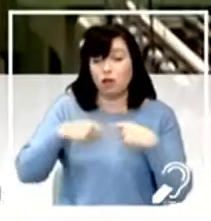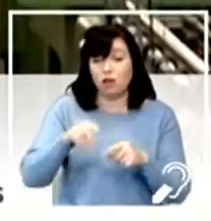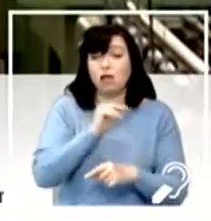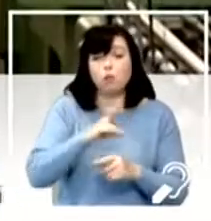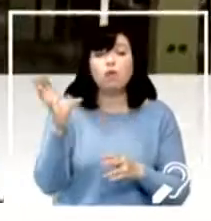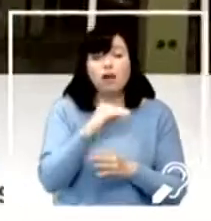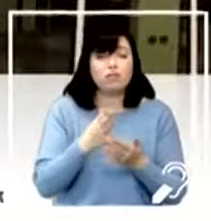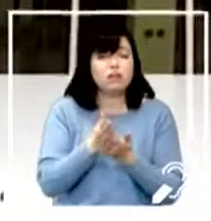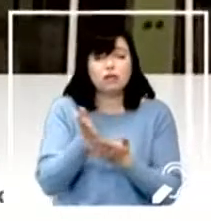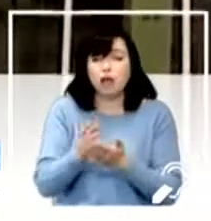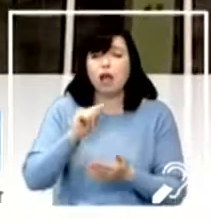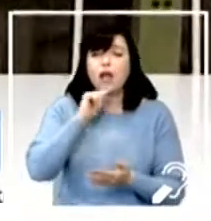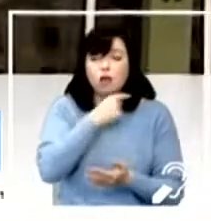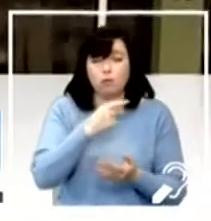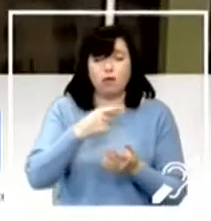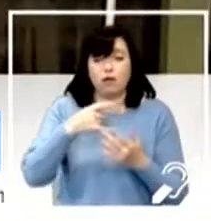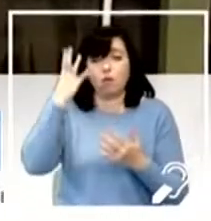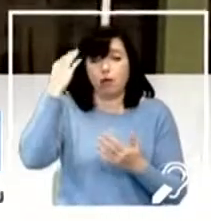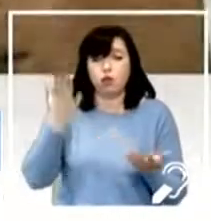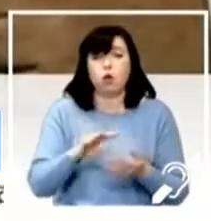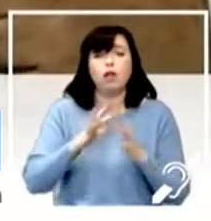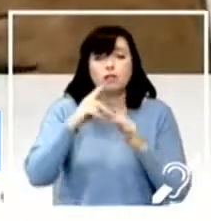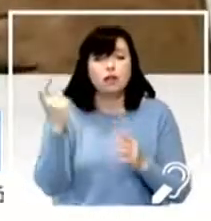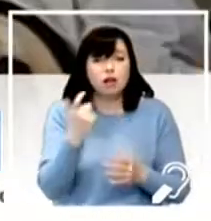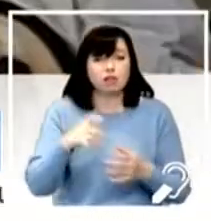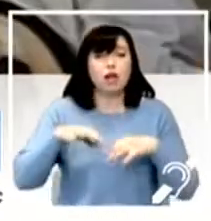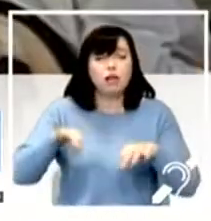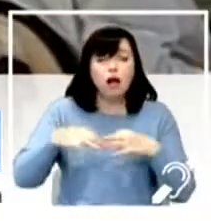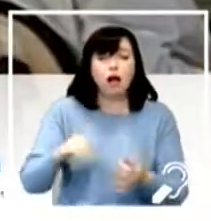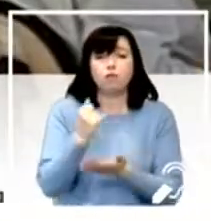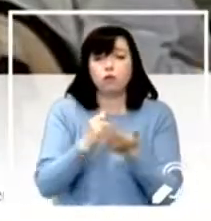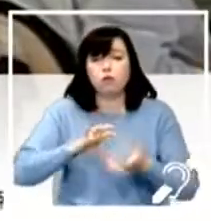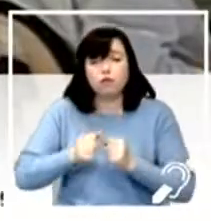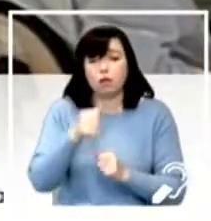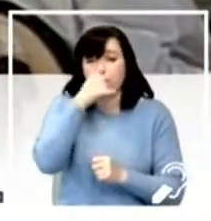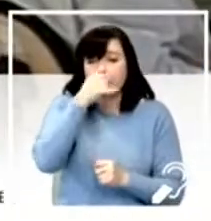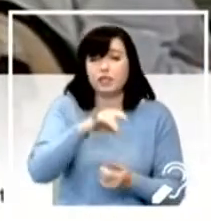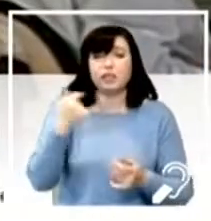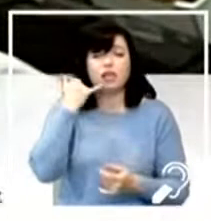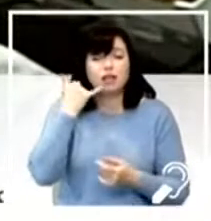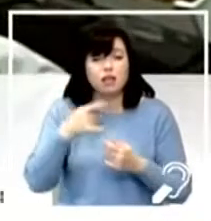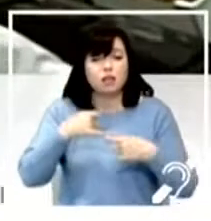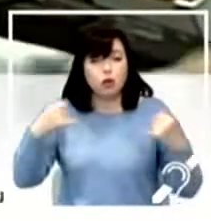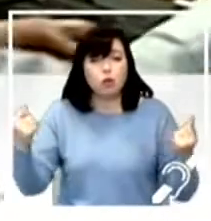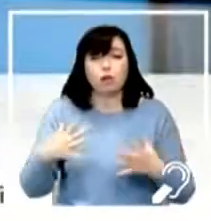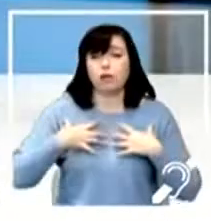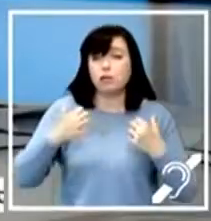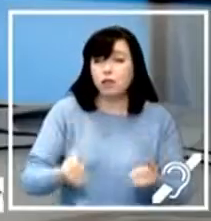în toate domeniile economiei Republicii Moldova: agricultură, auto, vinificație, petrol, telecomunicații, IT,